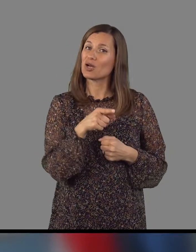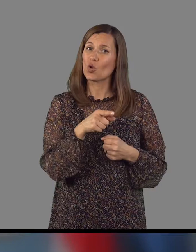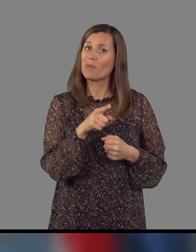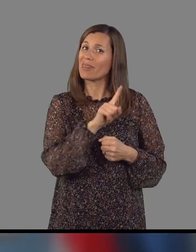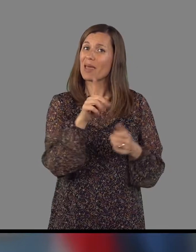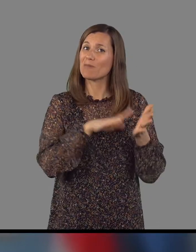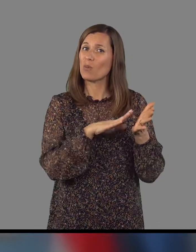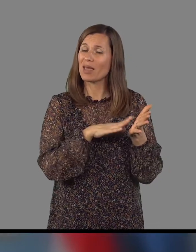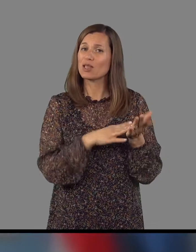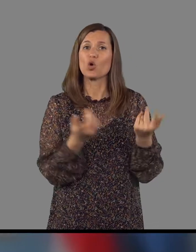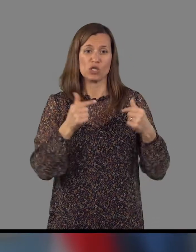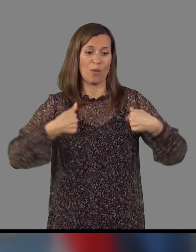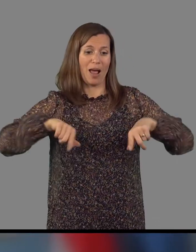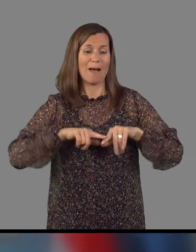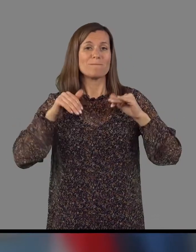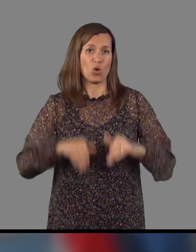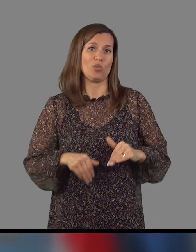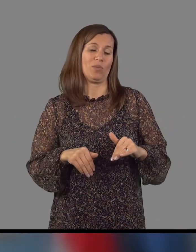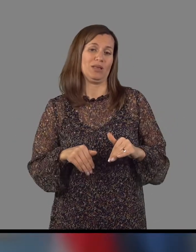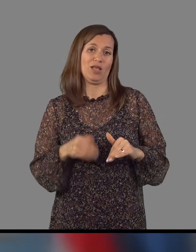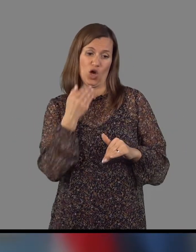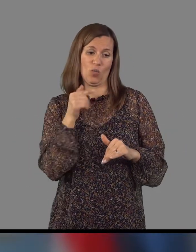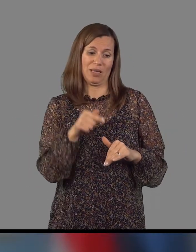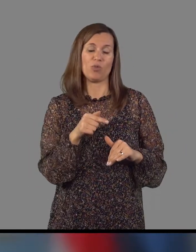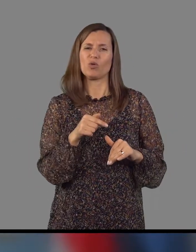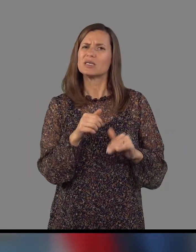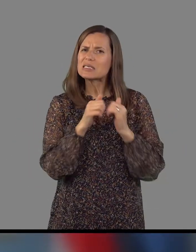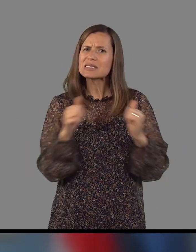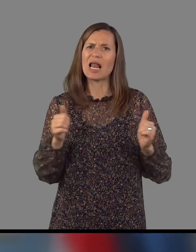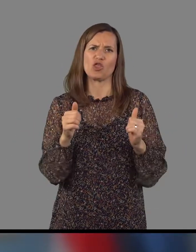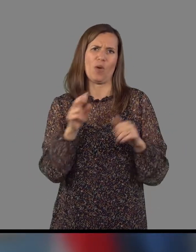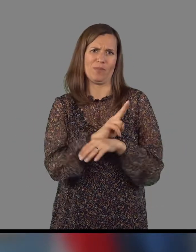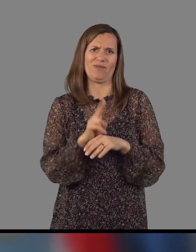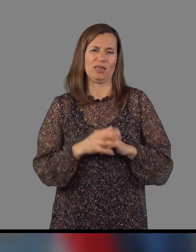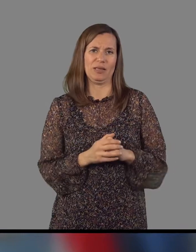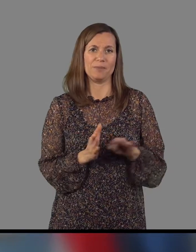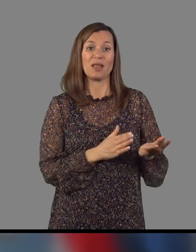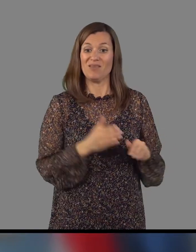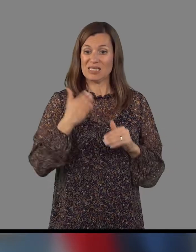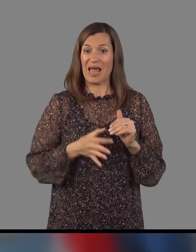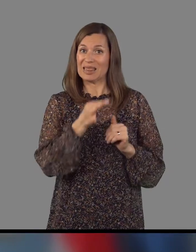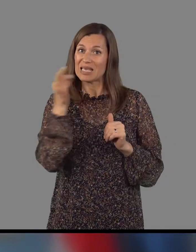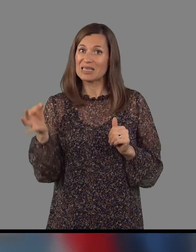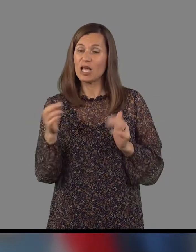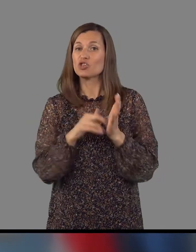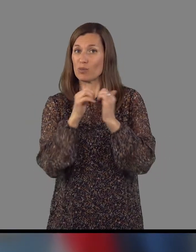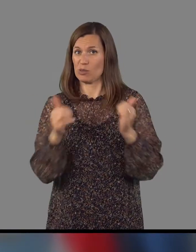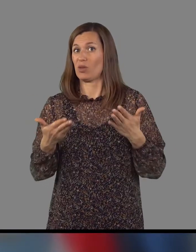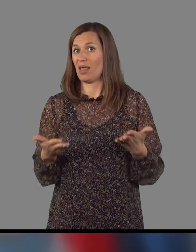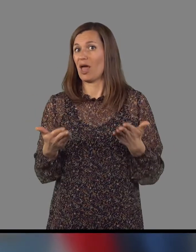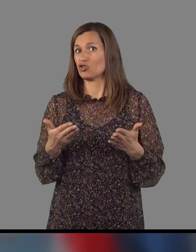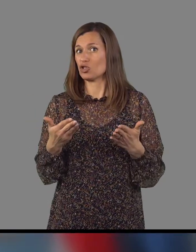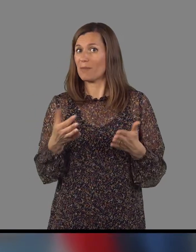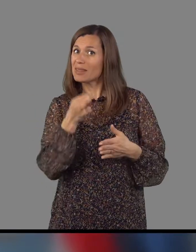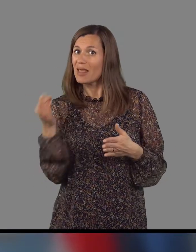da oziroma moramo biti kljub temu skrajno previdni. Dobivamo pa v zadnjih dneh, posebej pa še današnjem